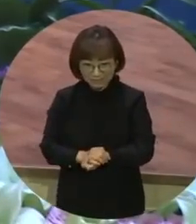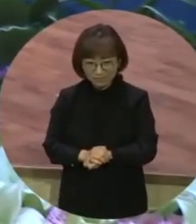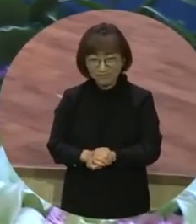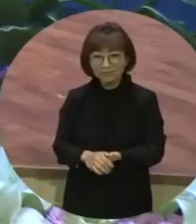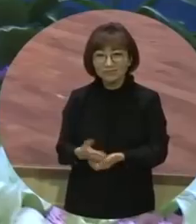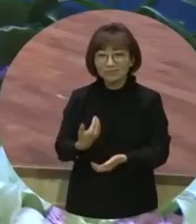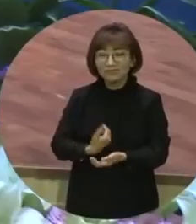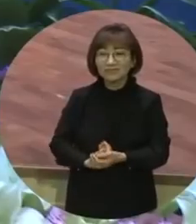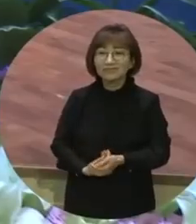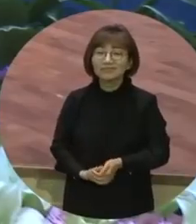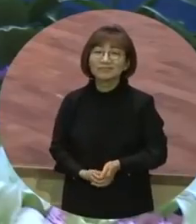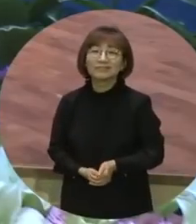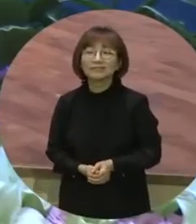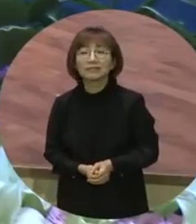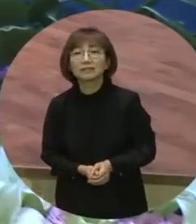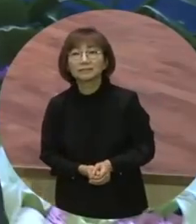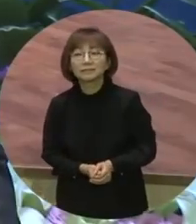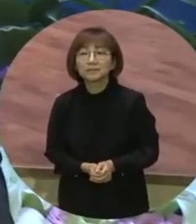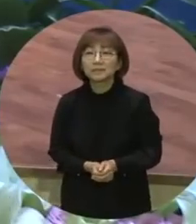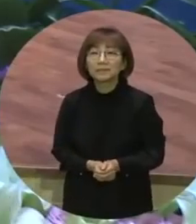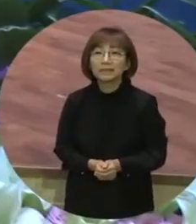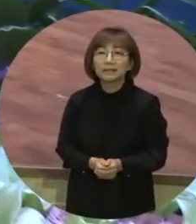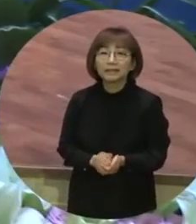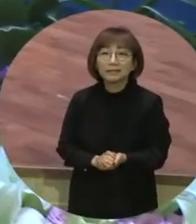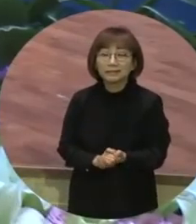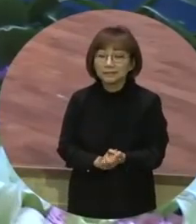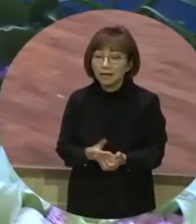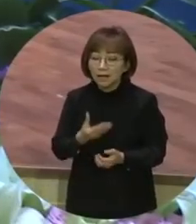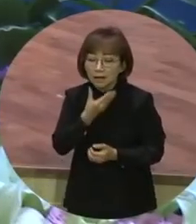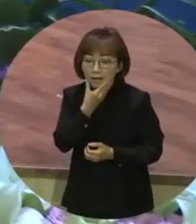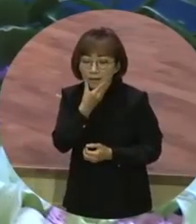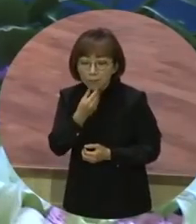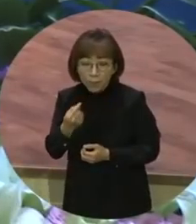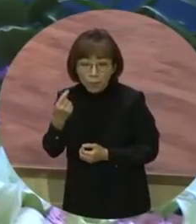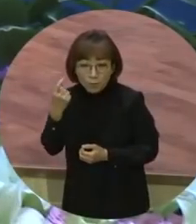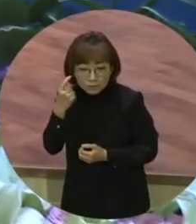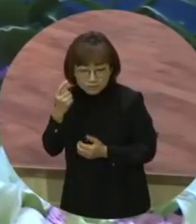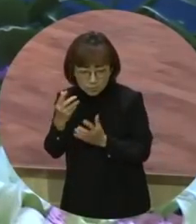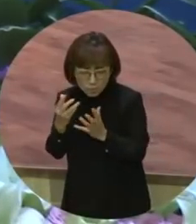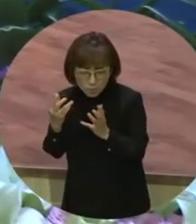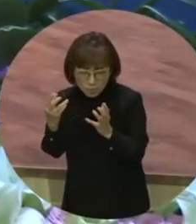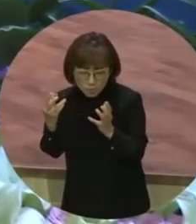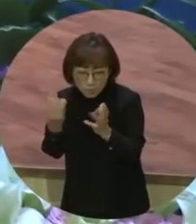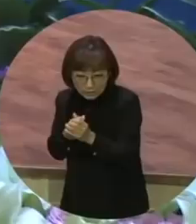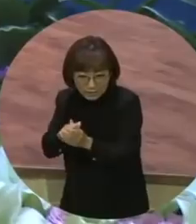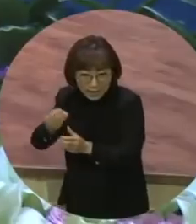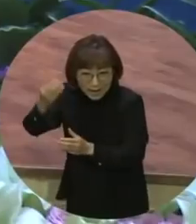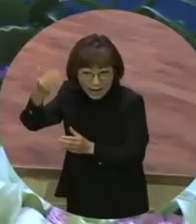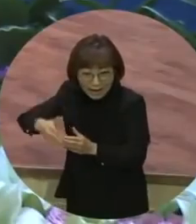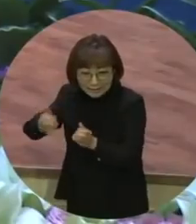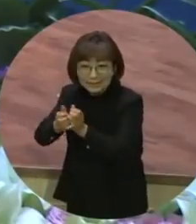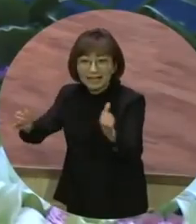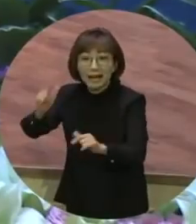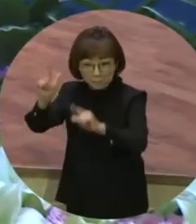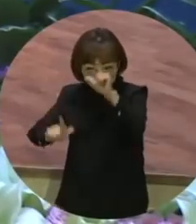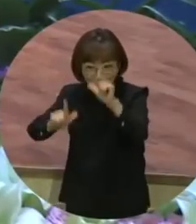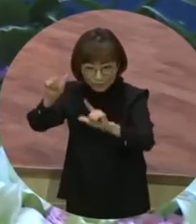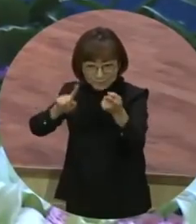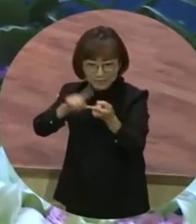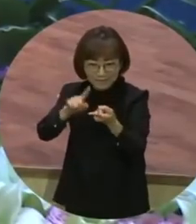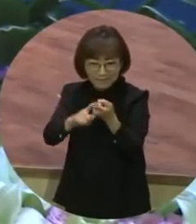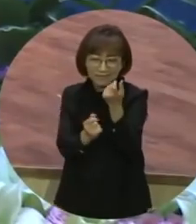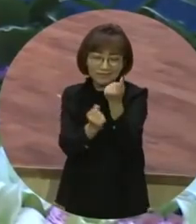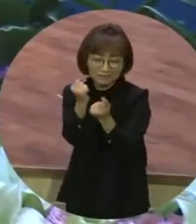로마서 2장을 시작하면서 복음으로 충만하지 않는 인생의 이 특징을 아주